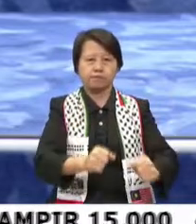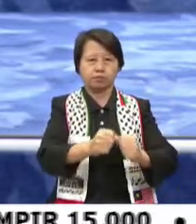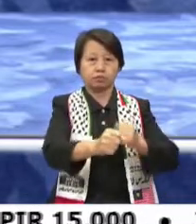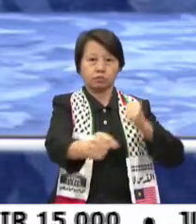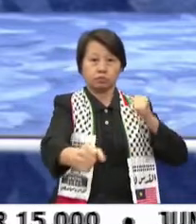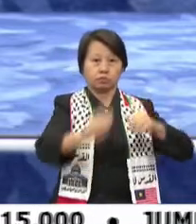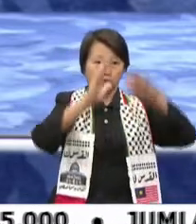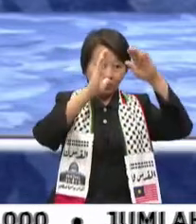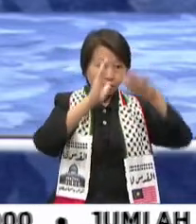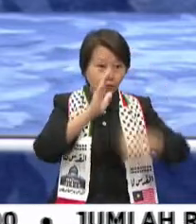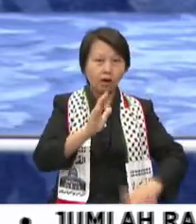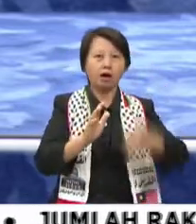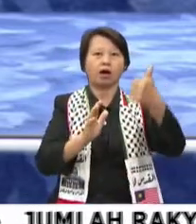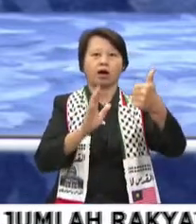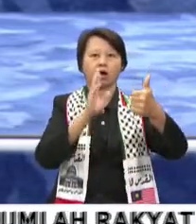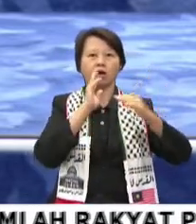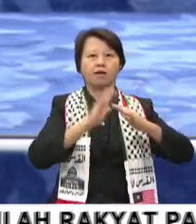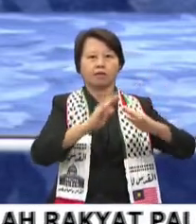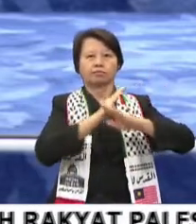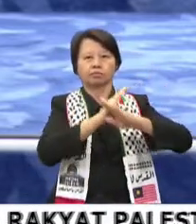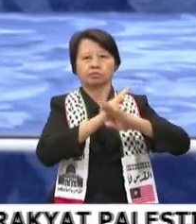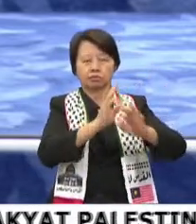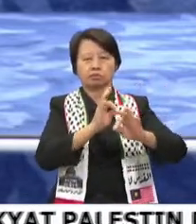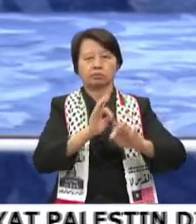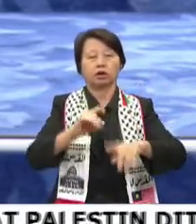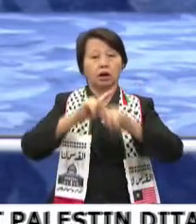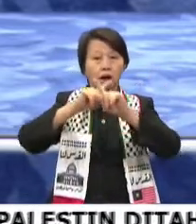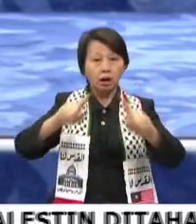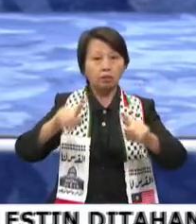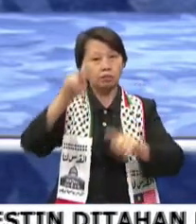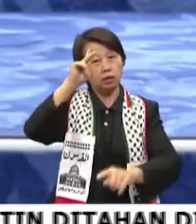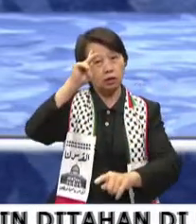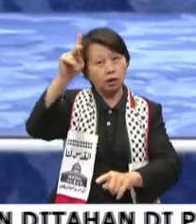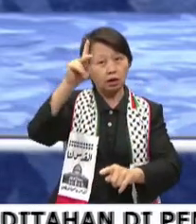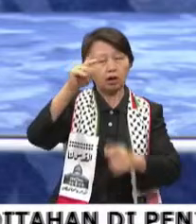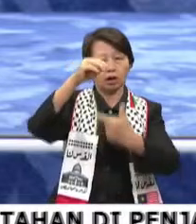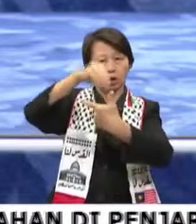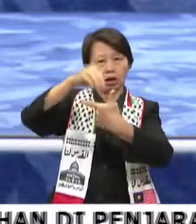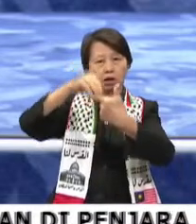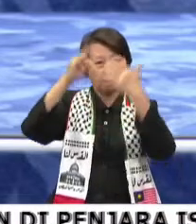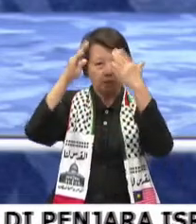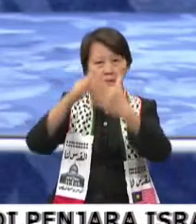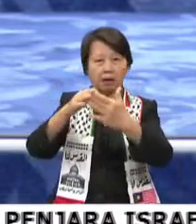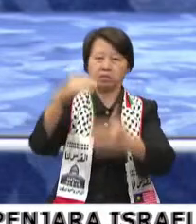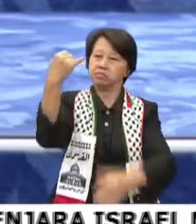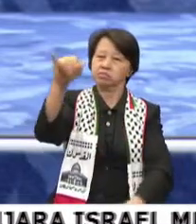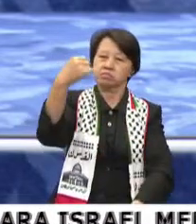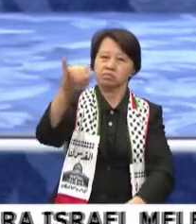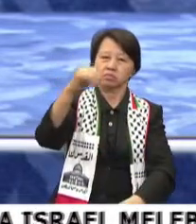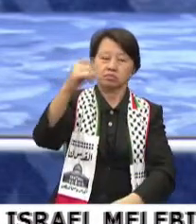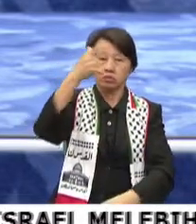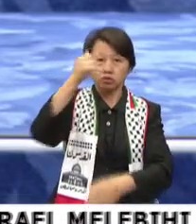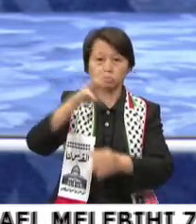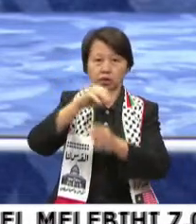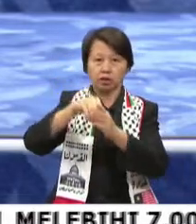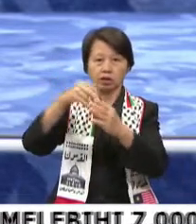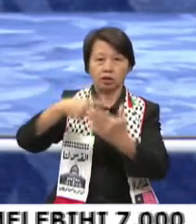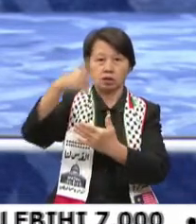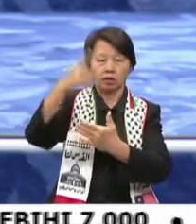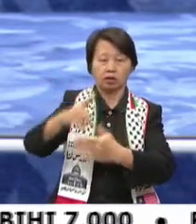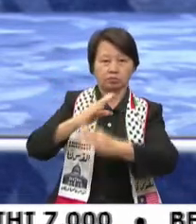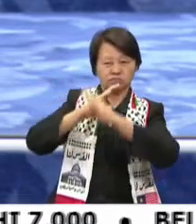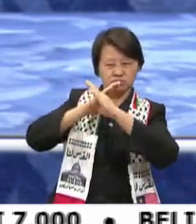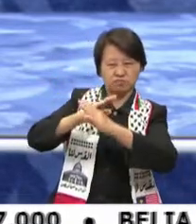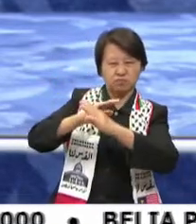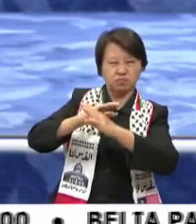jauh mengurangkan banjir tapi kalau Kelantan atau Pahang ini tidak mungkin dia melibatkan projek pertempatan